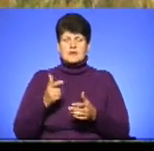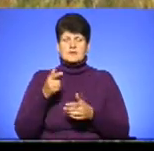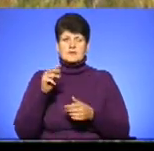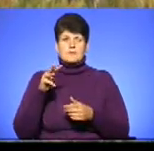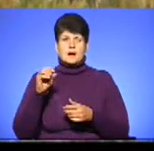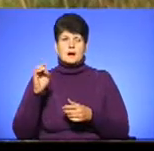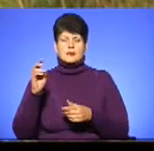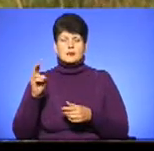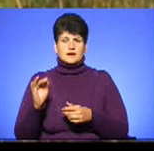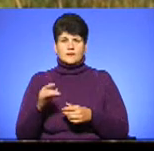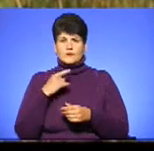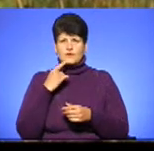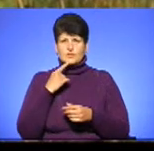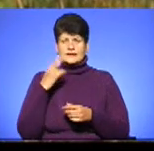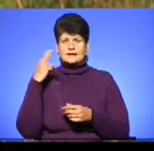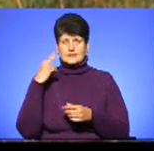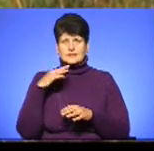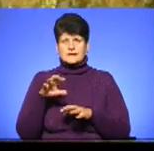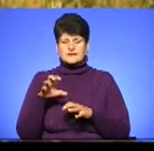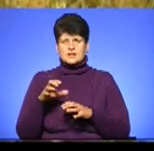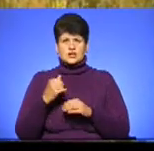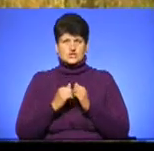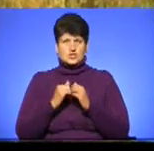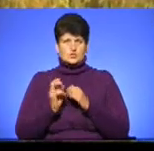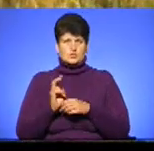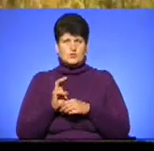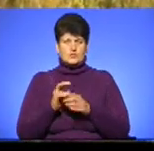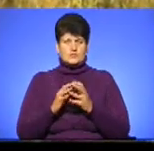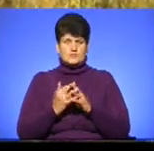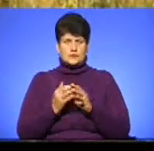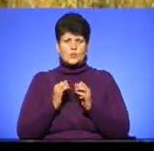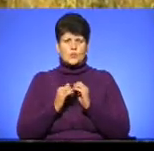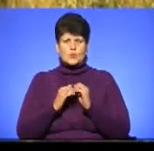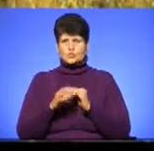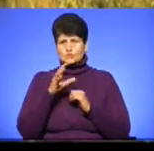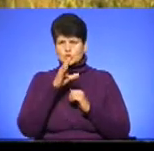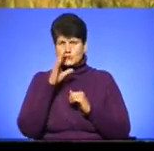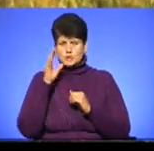каже, дикі звірі – часті гості у їхньому селі. Це кожен інакше, там